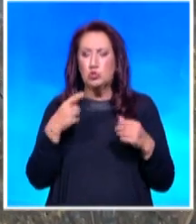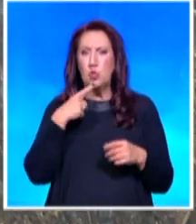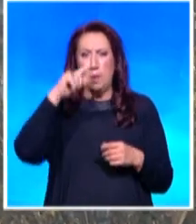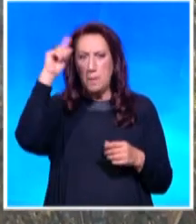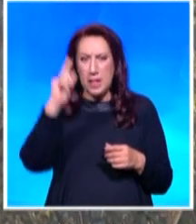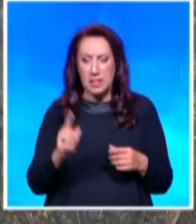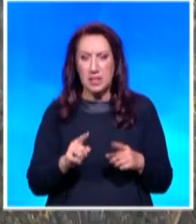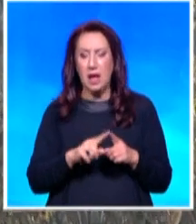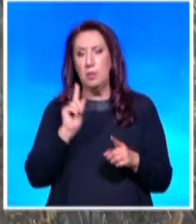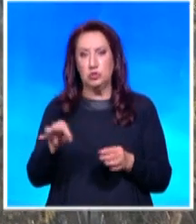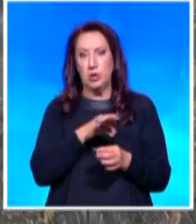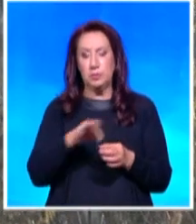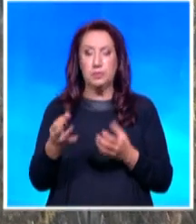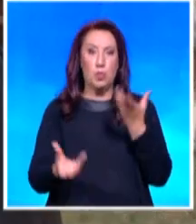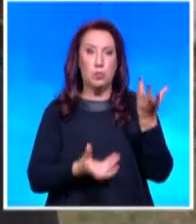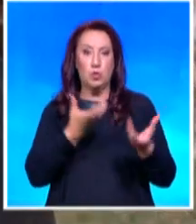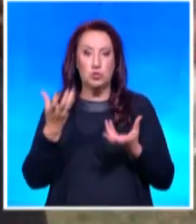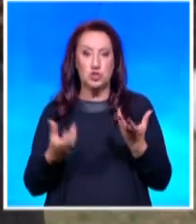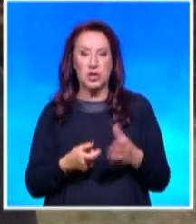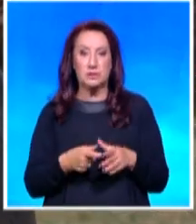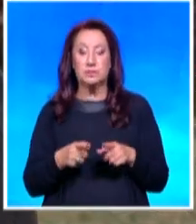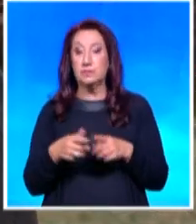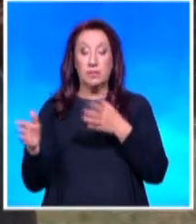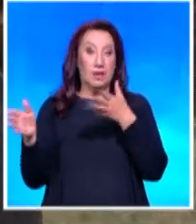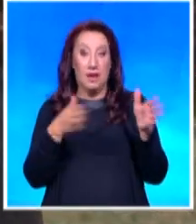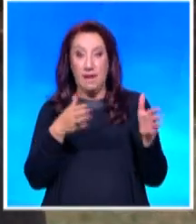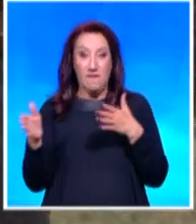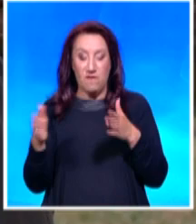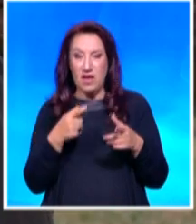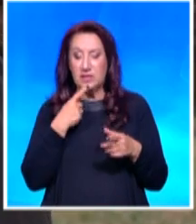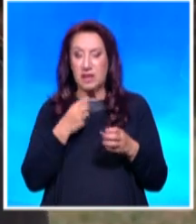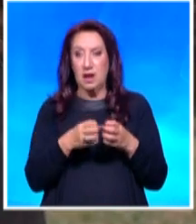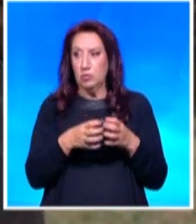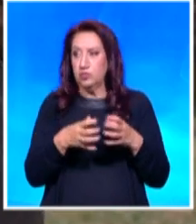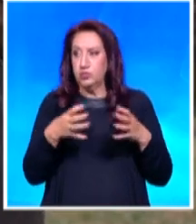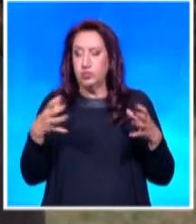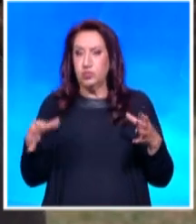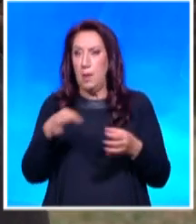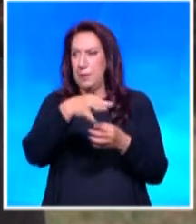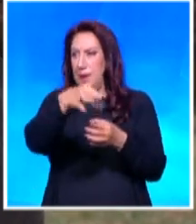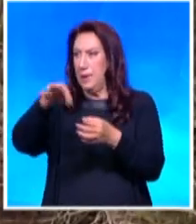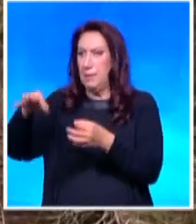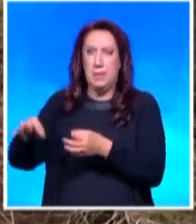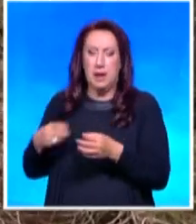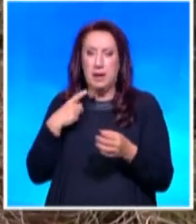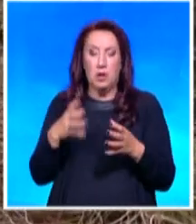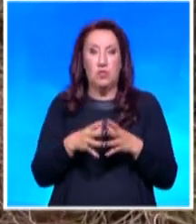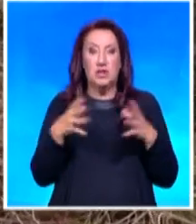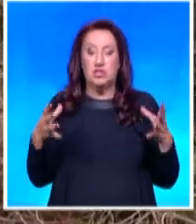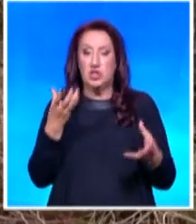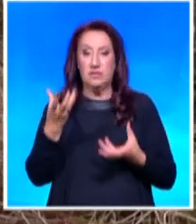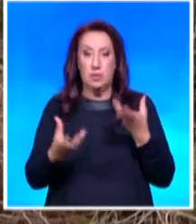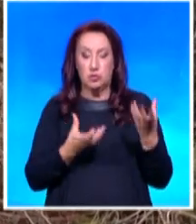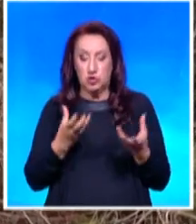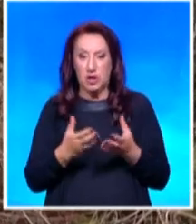се запали такъв пожар. И вятъра тогава вече, другия метеорологичен фактор, вятъра може да го разпали доста сериозно. Най-много